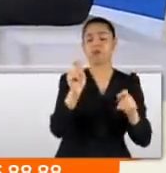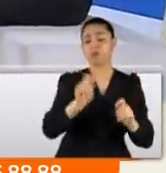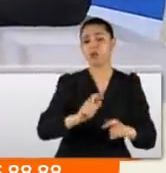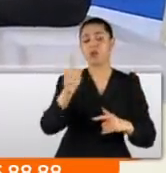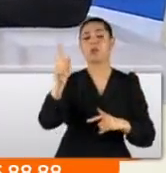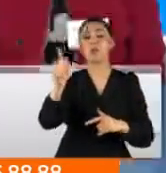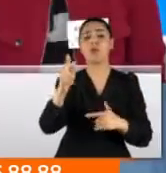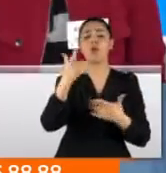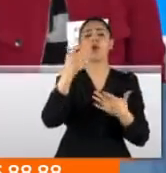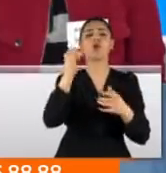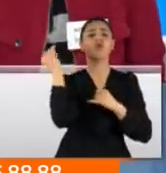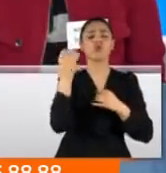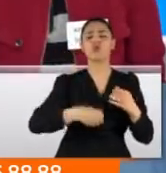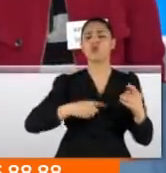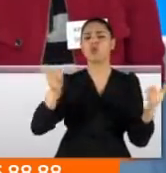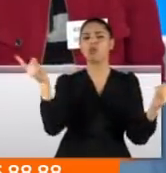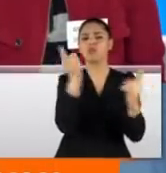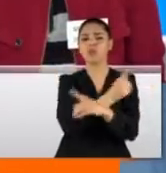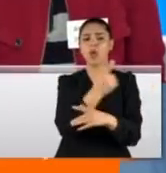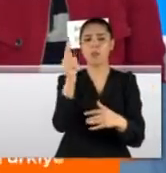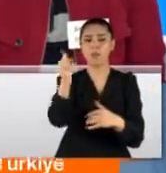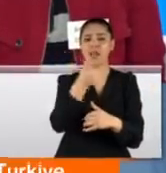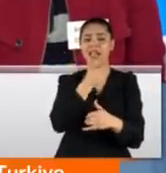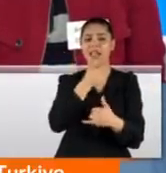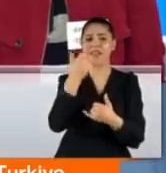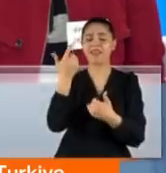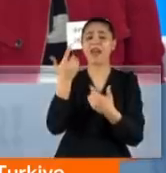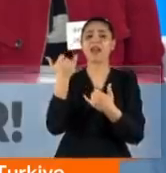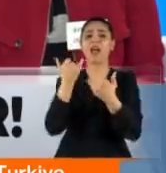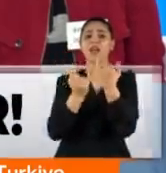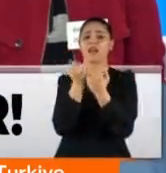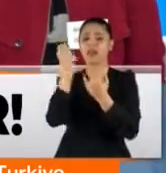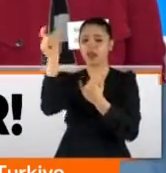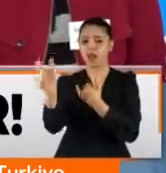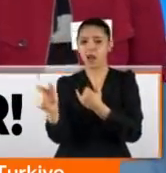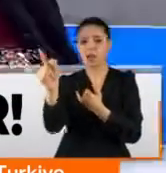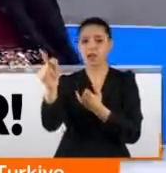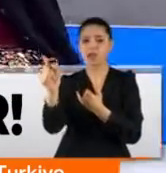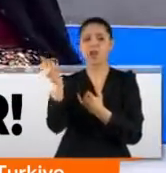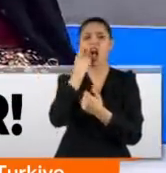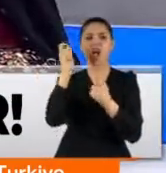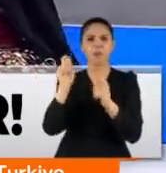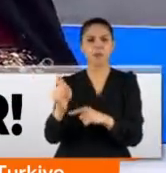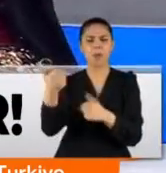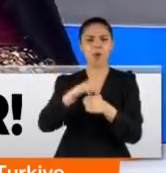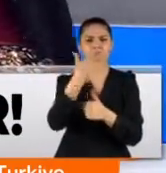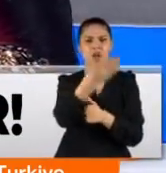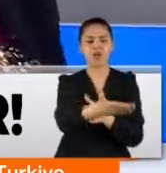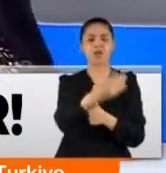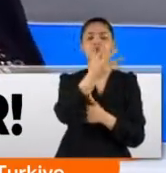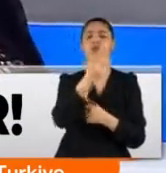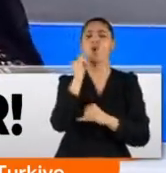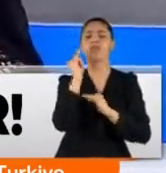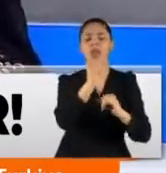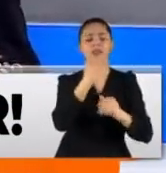donduran suçlamalar. İşin sonunda senin erkek kardeşini ormana götürüp çırılçıplak tecavüz edip başka şeyler yapıyor. Birbiri ardına gelen